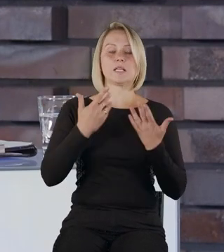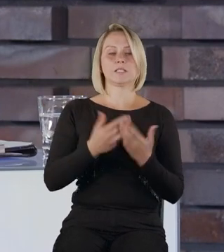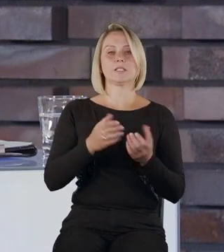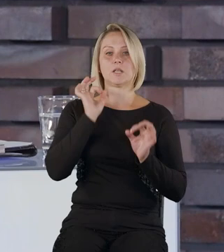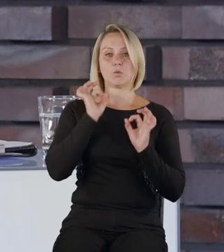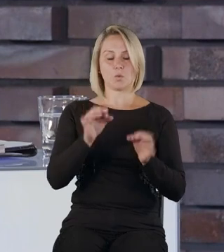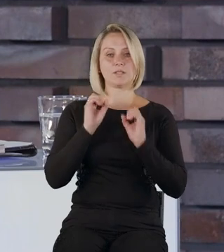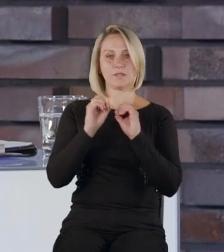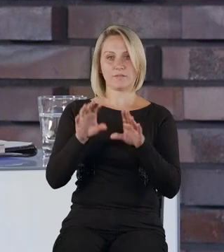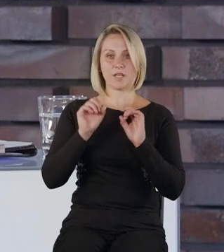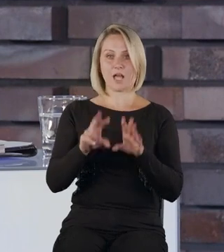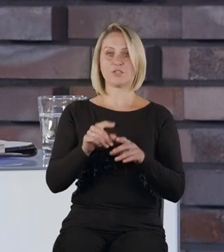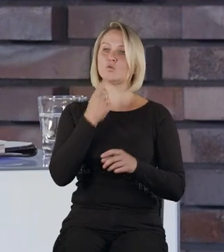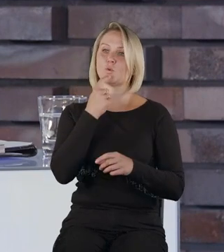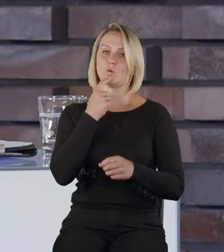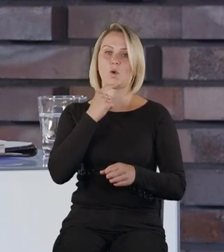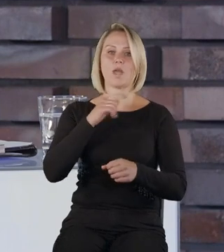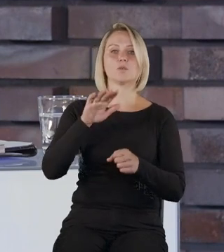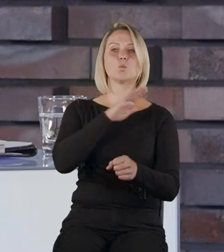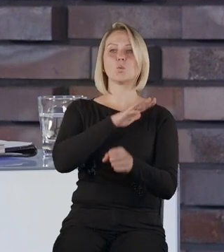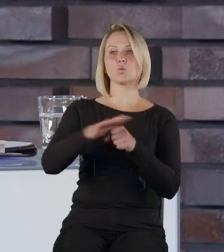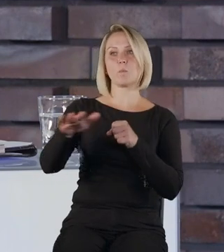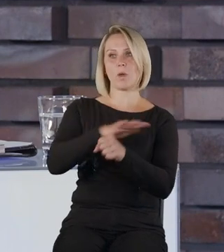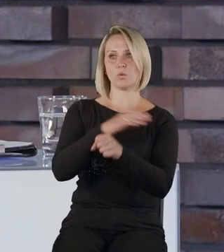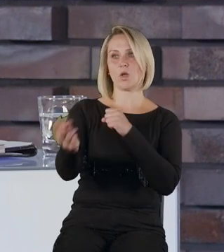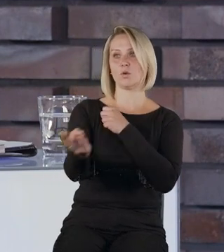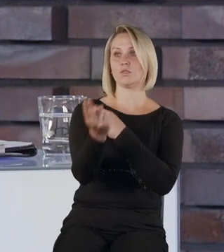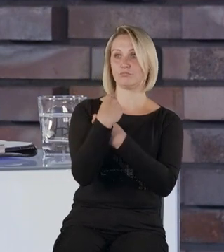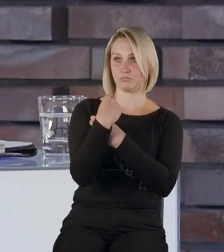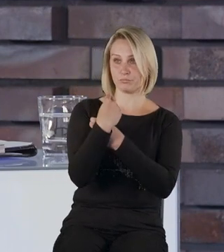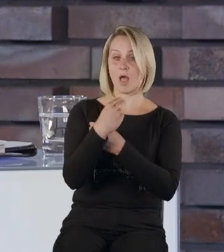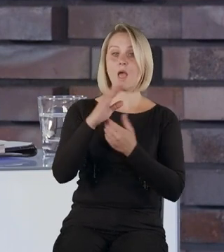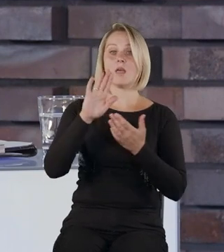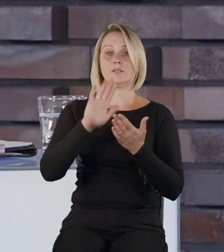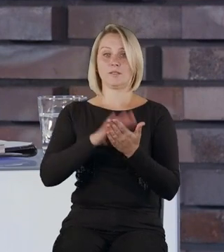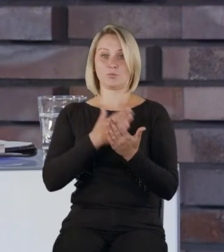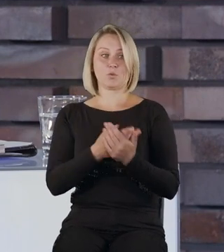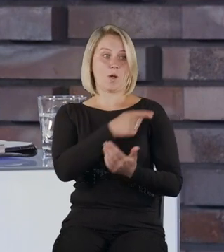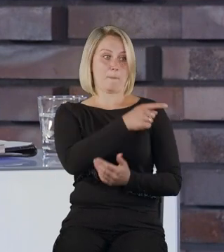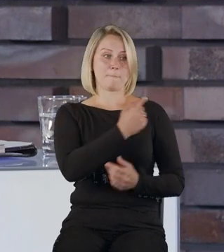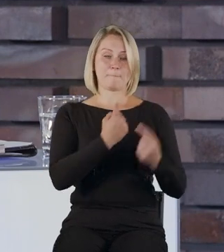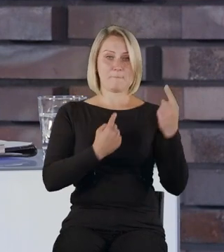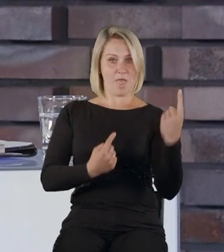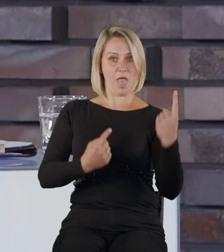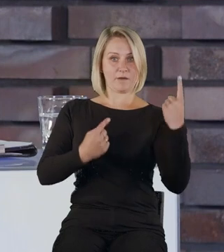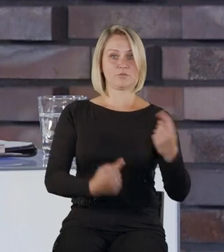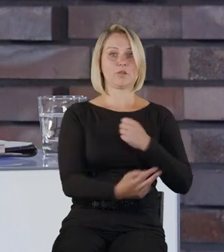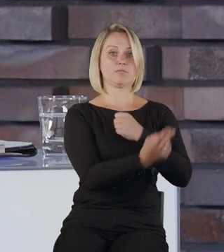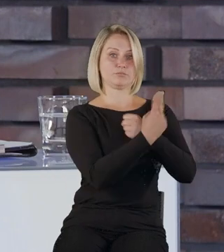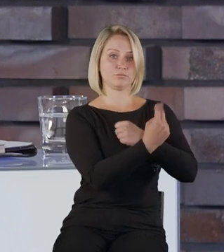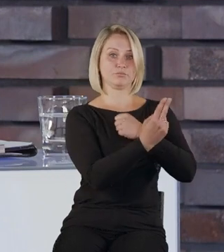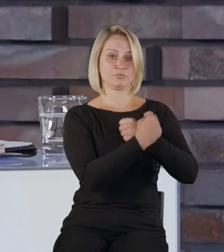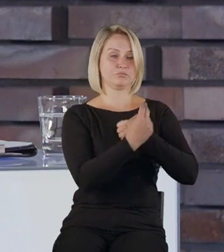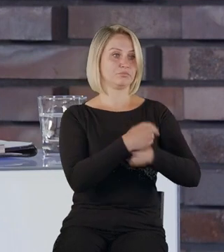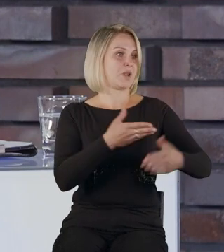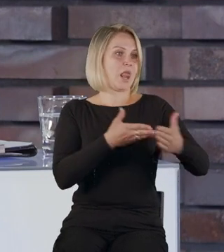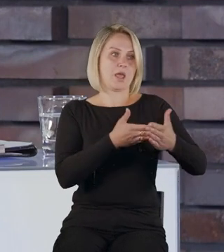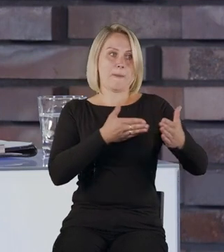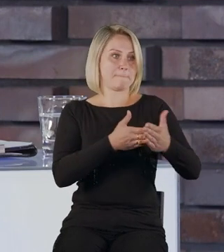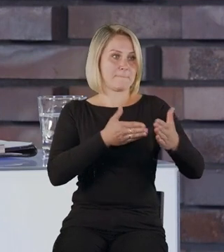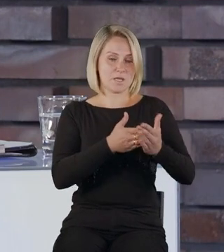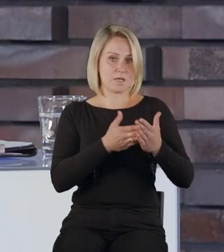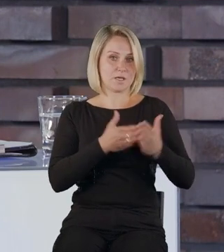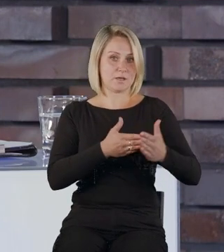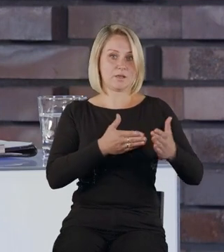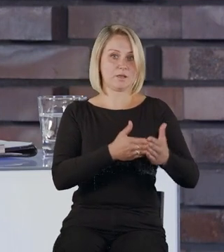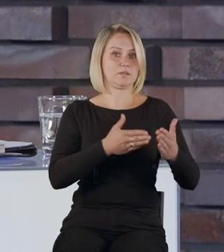chciałabym podkreślić, że nabór uzupełniający jest uruchamiany wówczas, kiedy w pierwszym naborze limity przyjęć na dany kierunek nie